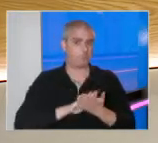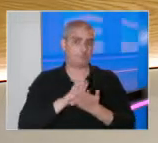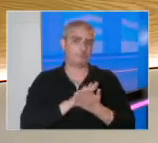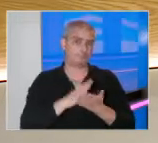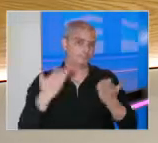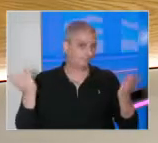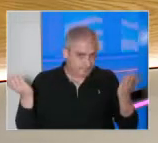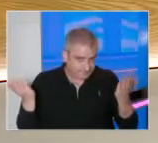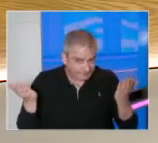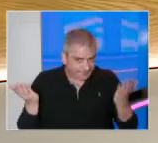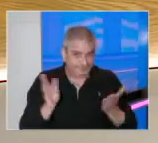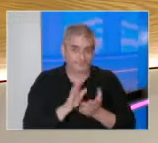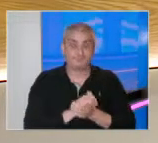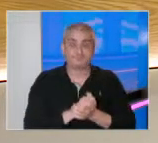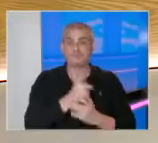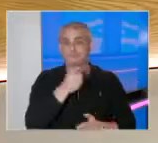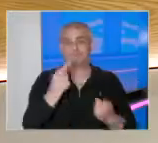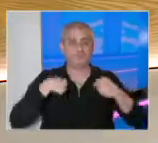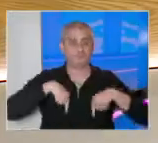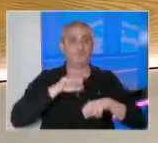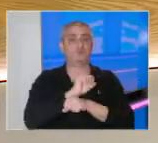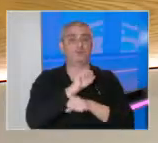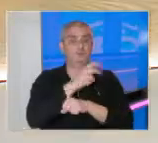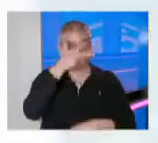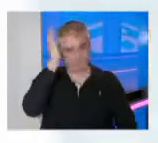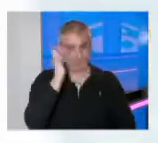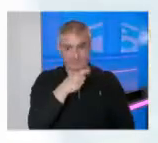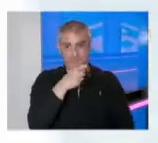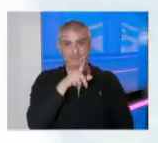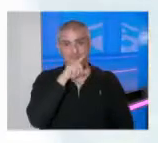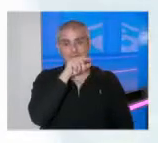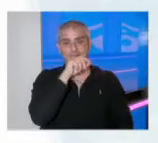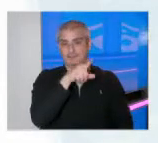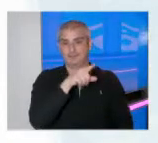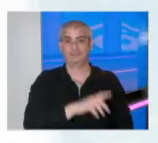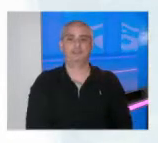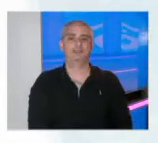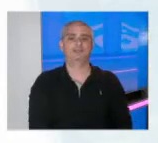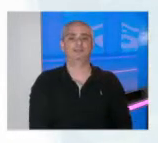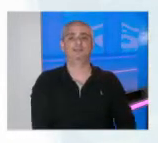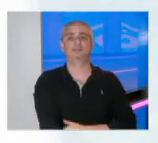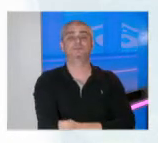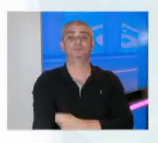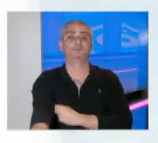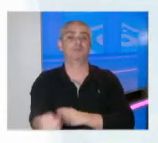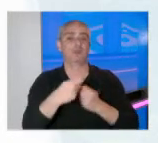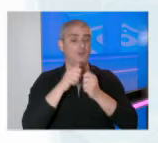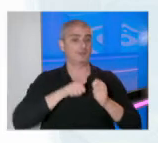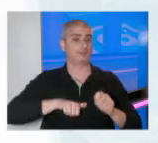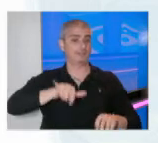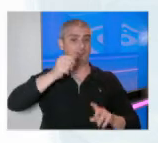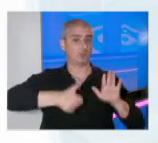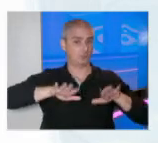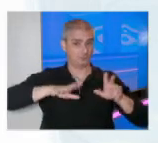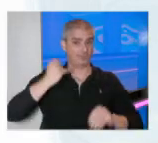הם לא ידעו שזה קורה. הנה יושב ראש האופוזיציה יאיר לפיד, שצייץ היום את הדבר הבא. ארגון נסיעה של ראש ממשלה